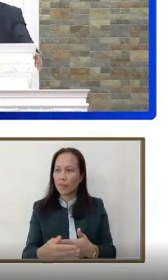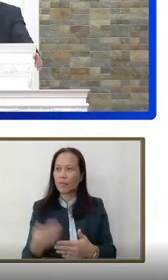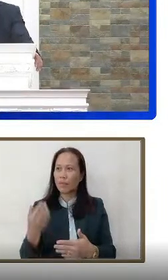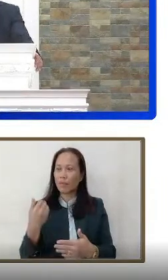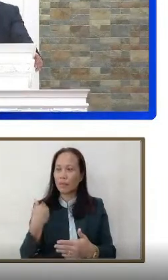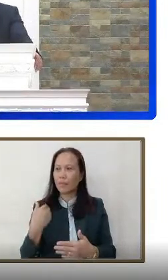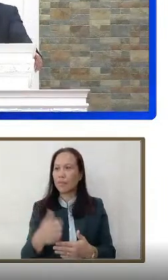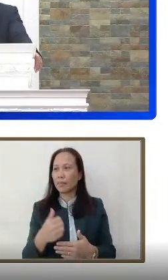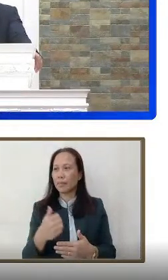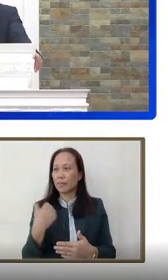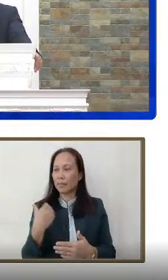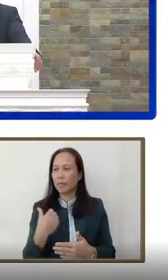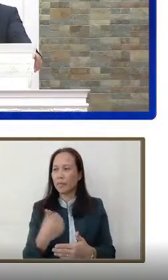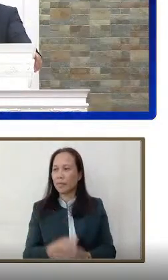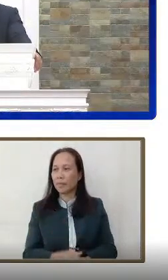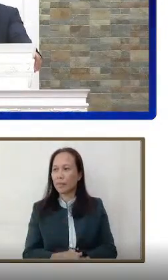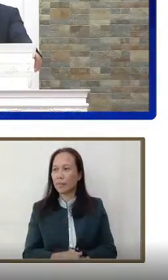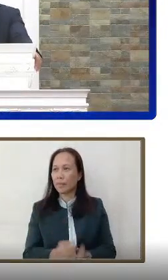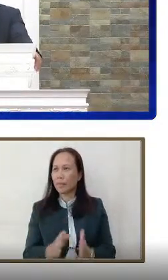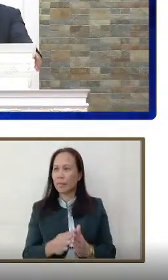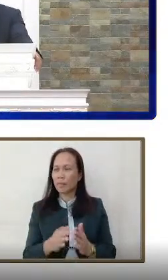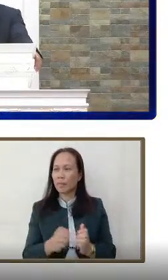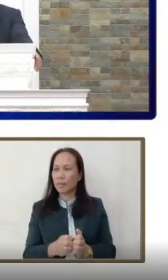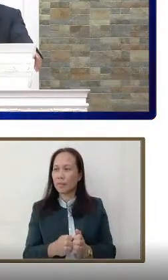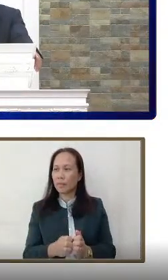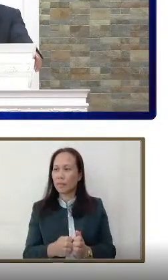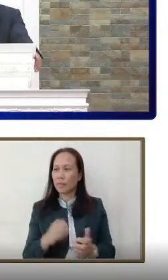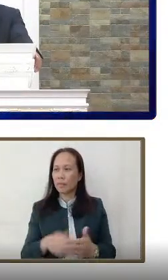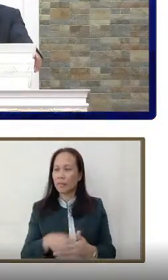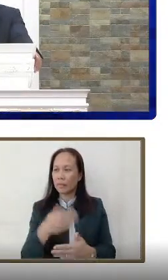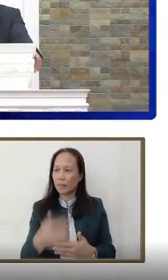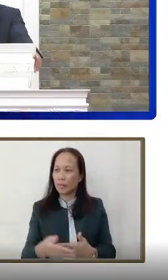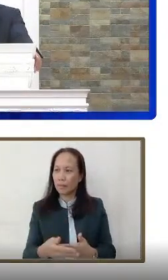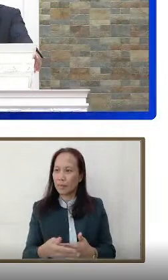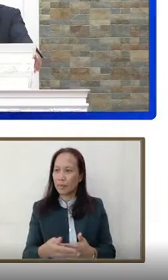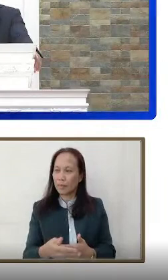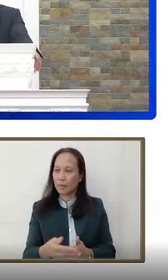iba. Okay? Kahit sa susunod dito, second year na, di ba?